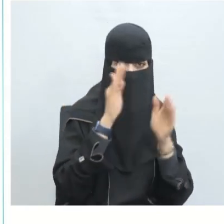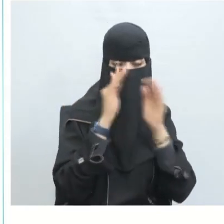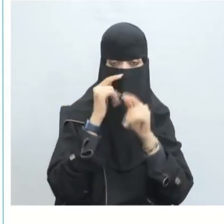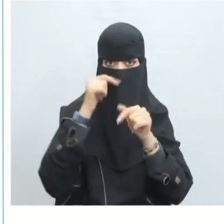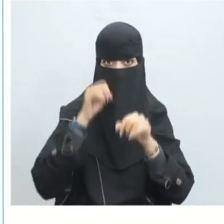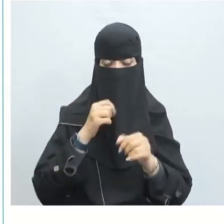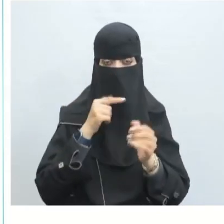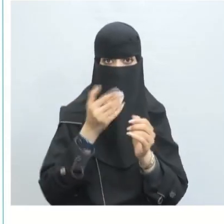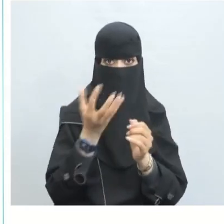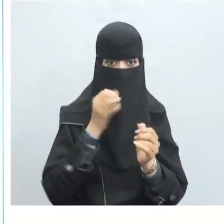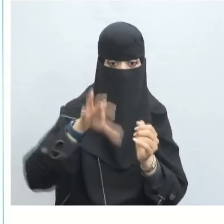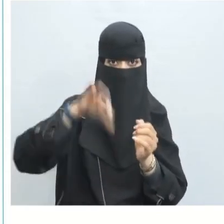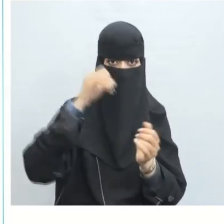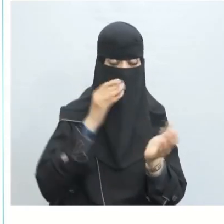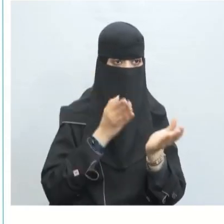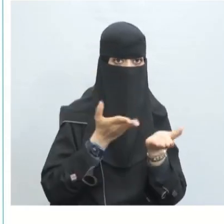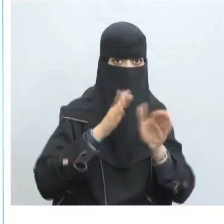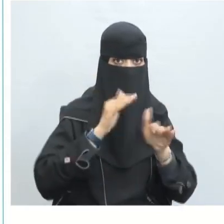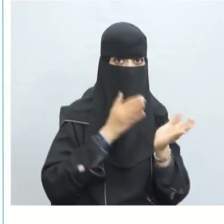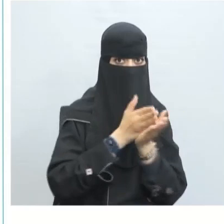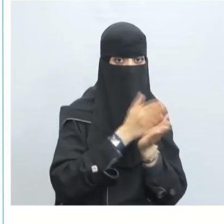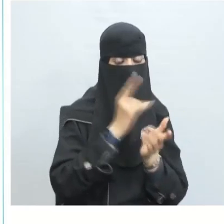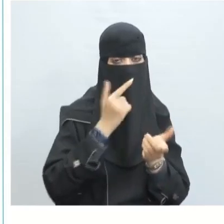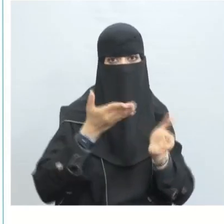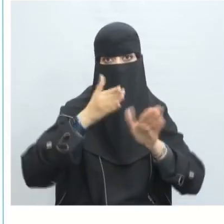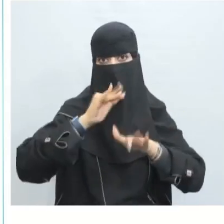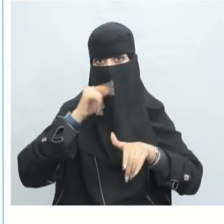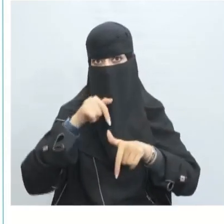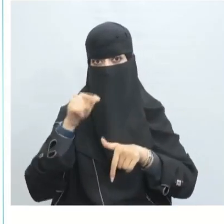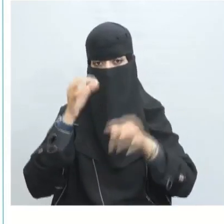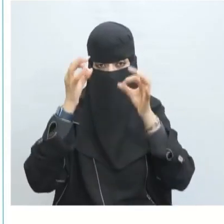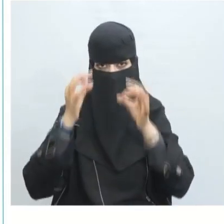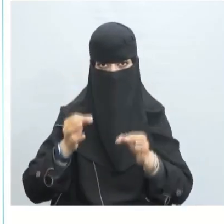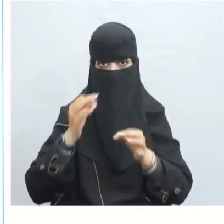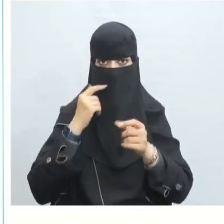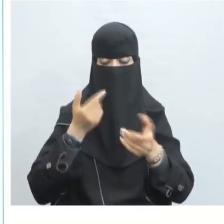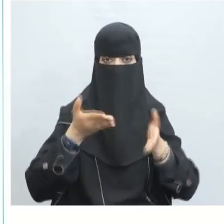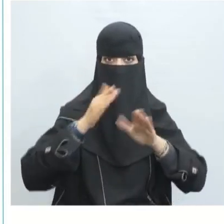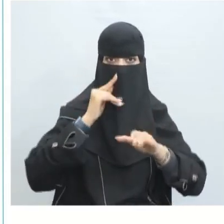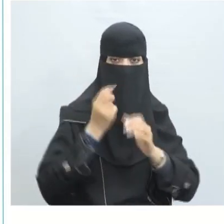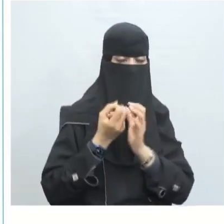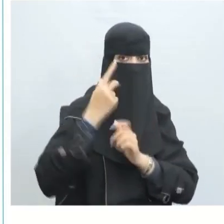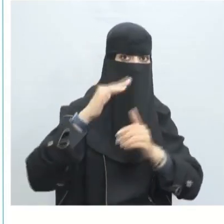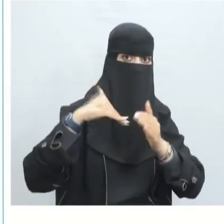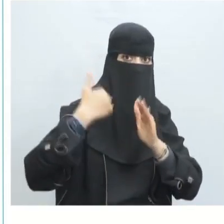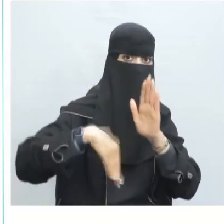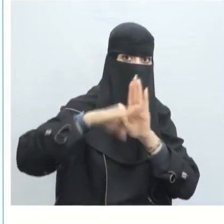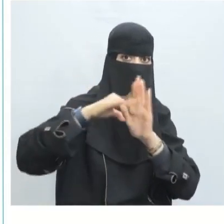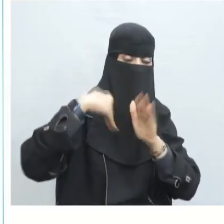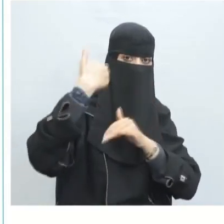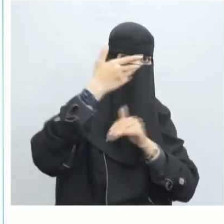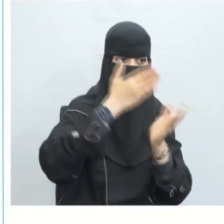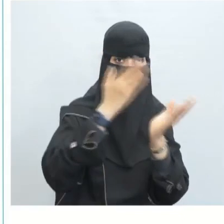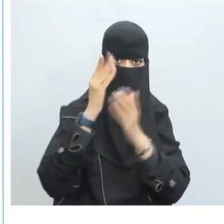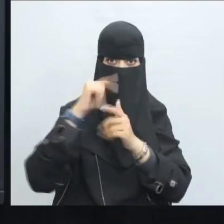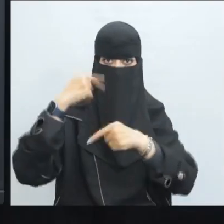حينما نلجا الى اكثر من طريقه هذا يجعلنا اكثر دقه واكثر توقع لمستويات الحضور لذلك